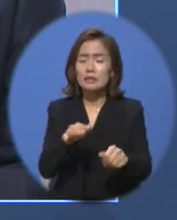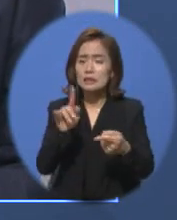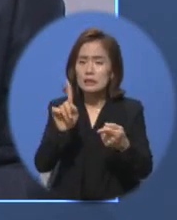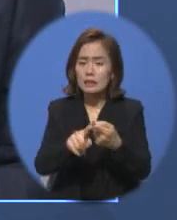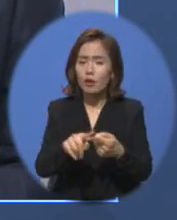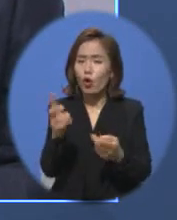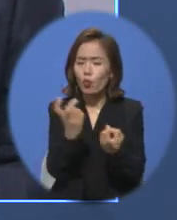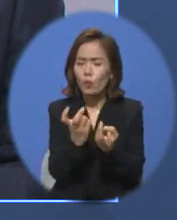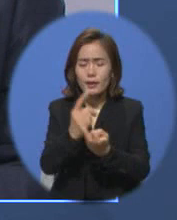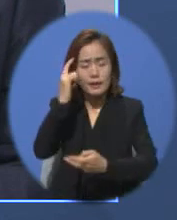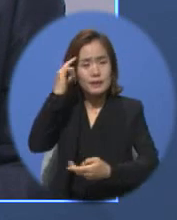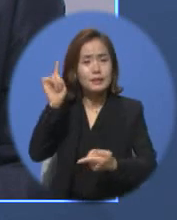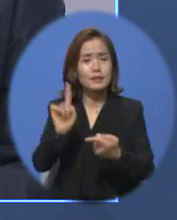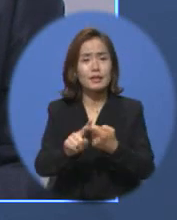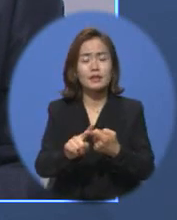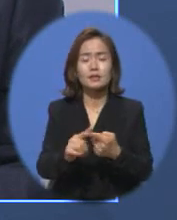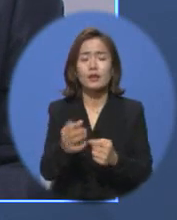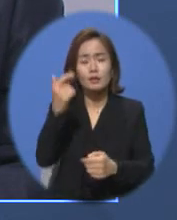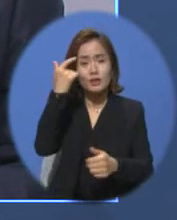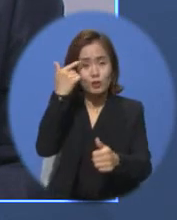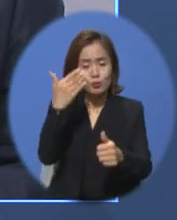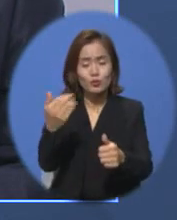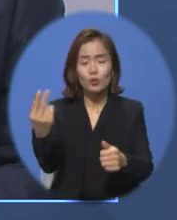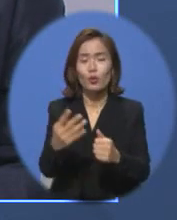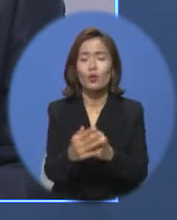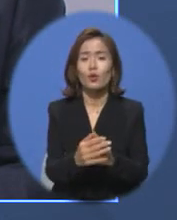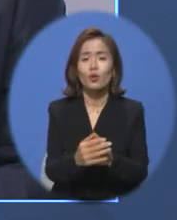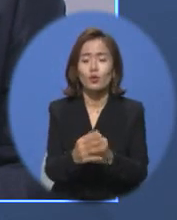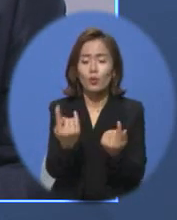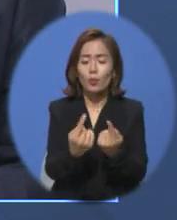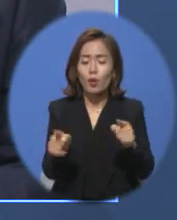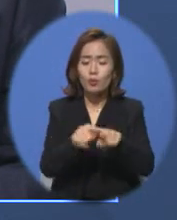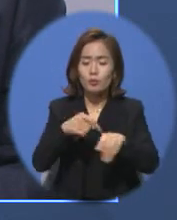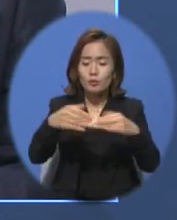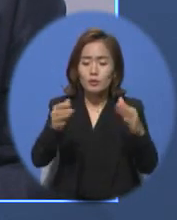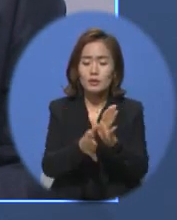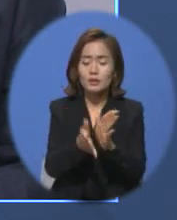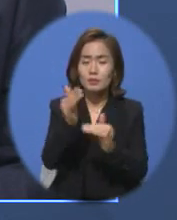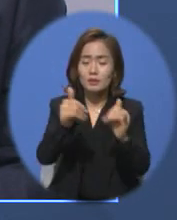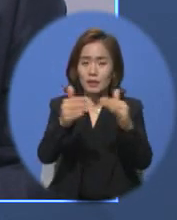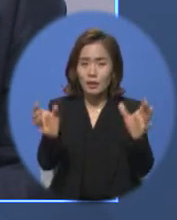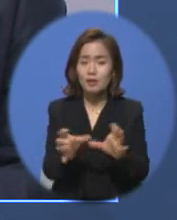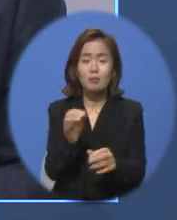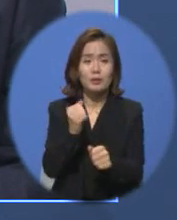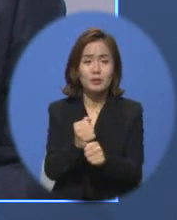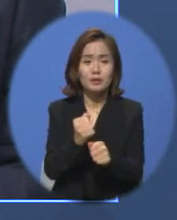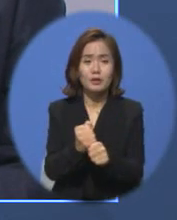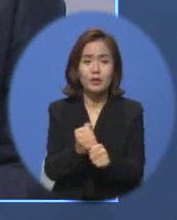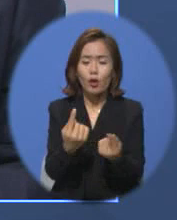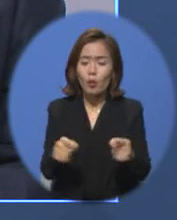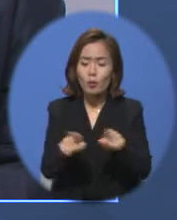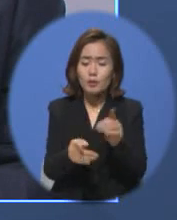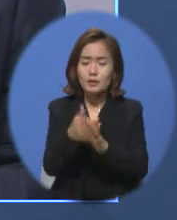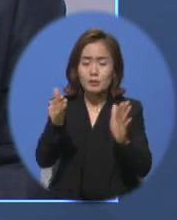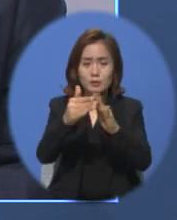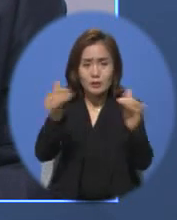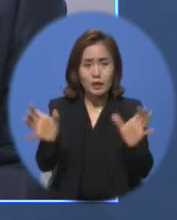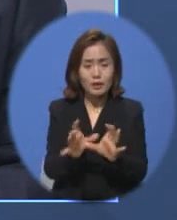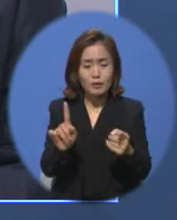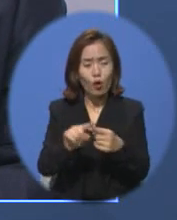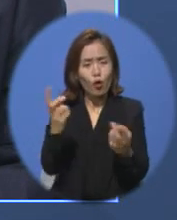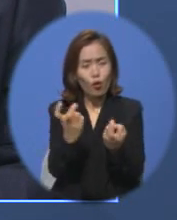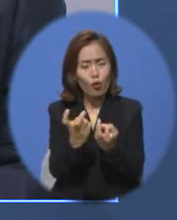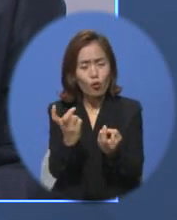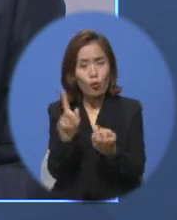위헌여부와더불어더불어 민주당이 플랫폼당을창당한것에대한귀하의의견을여쭤보고싶습니다.플랫폼당에대한 당신